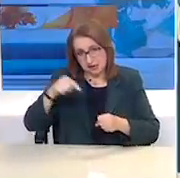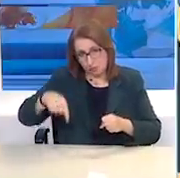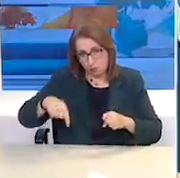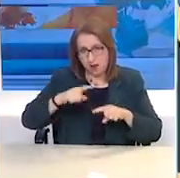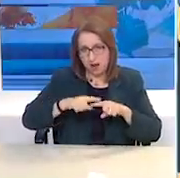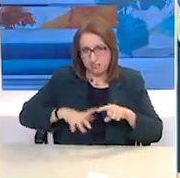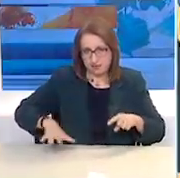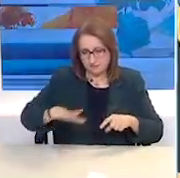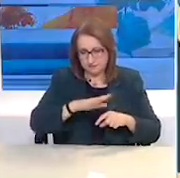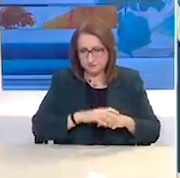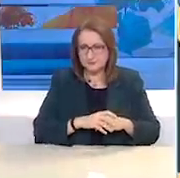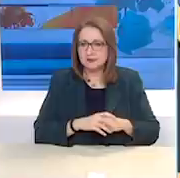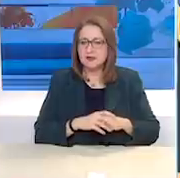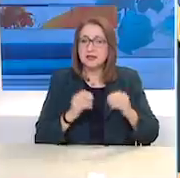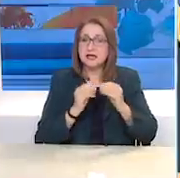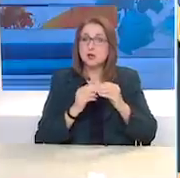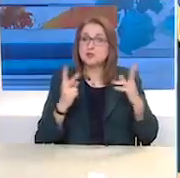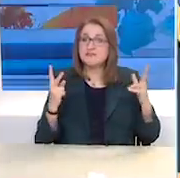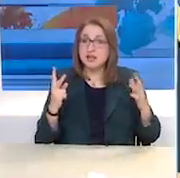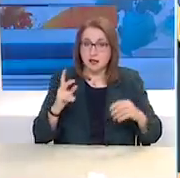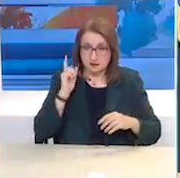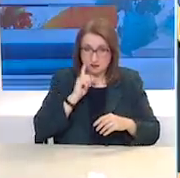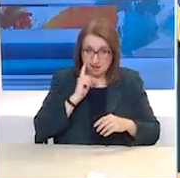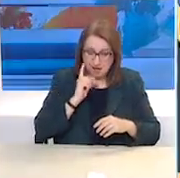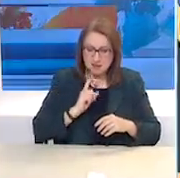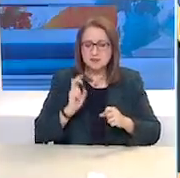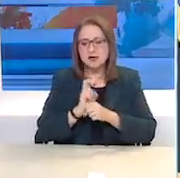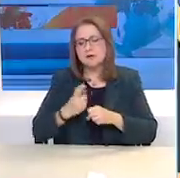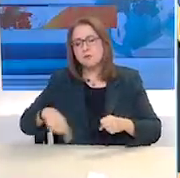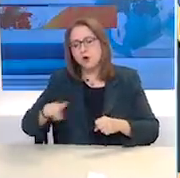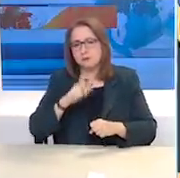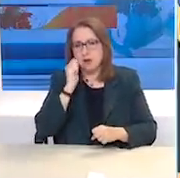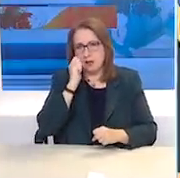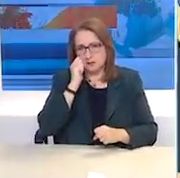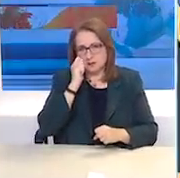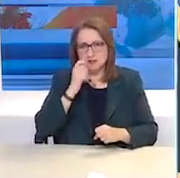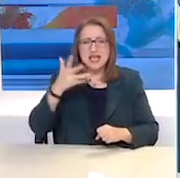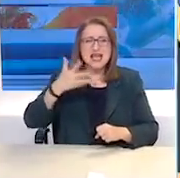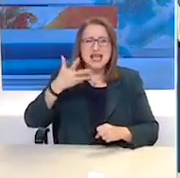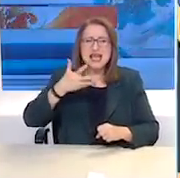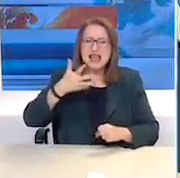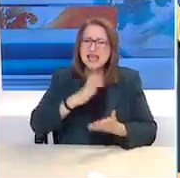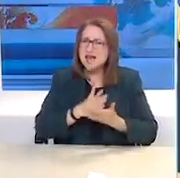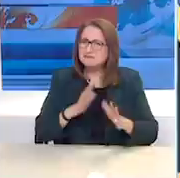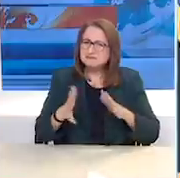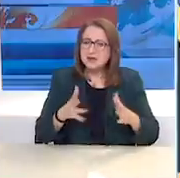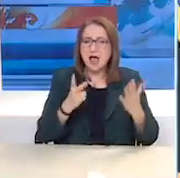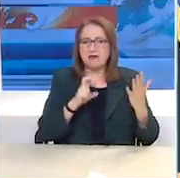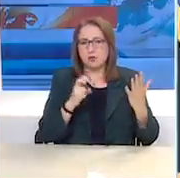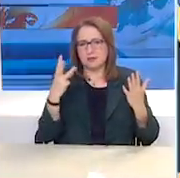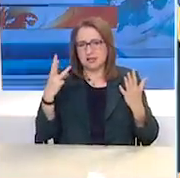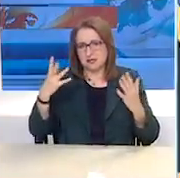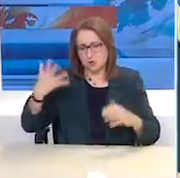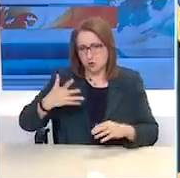27 θάνατοι αφορούν γυναίκες και οι υπόλοιποι άνδρες. Η διάμεση ηλικία των θανόντων συμπολιτών μας ήταν τα 73